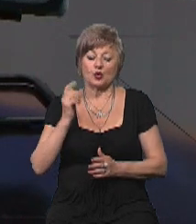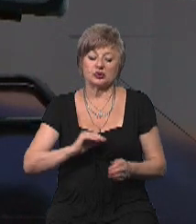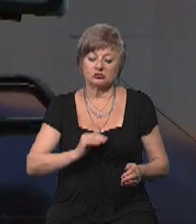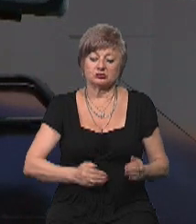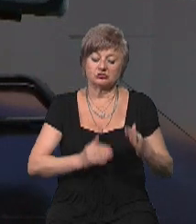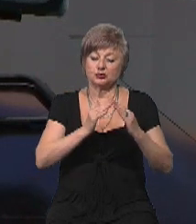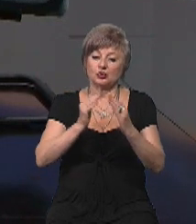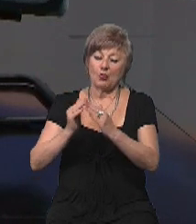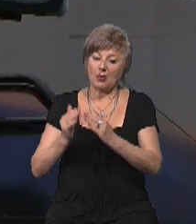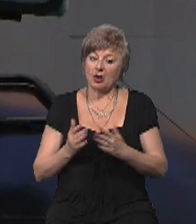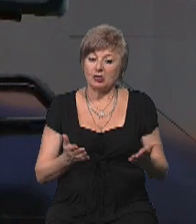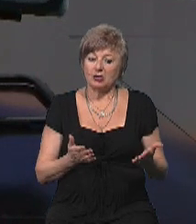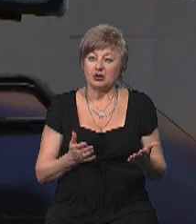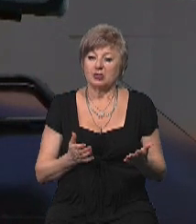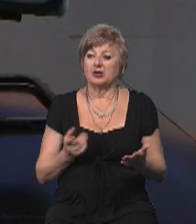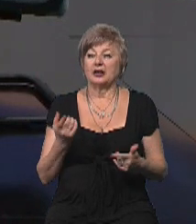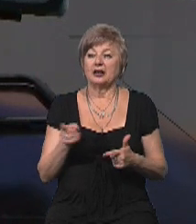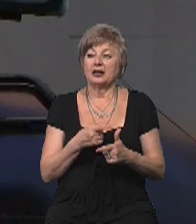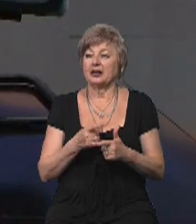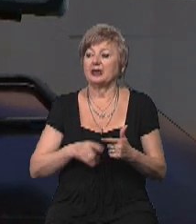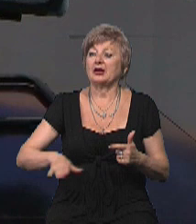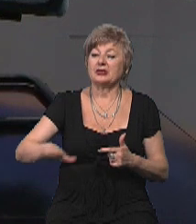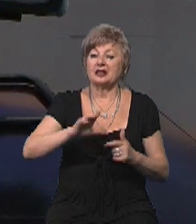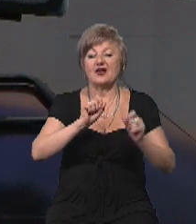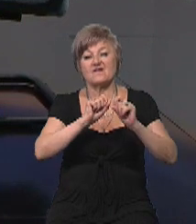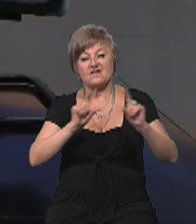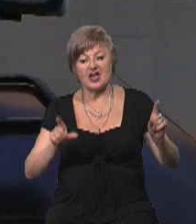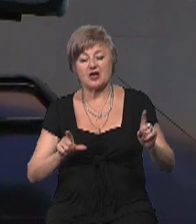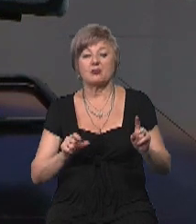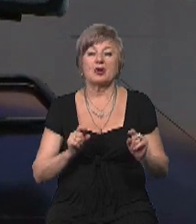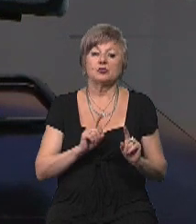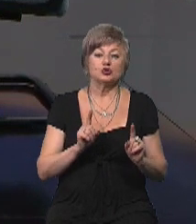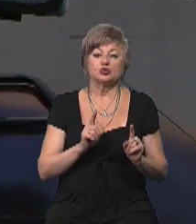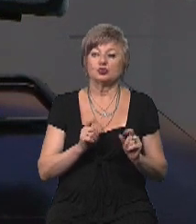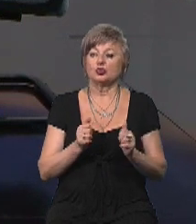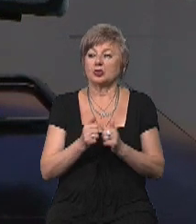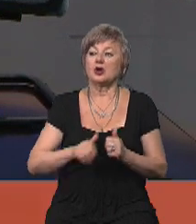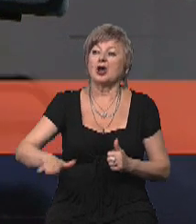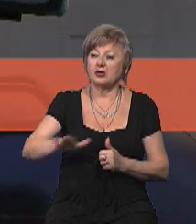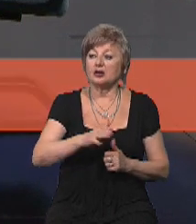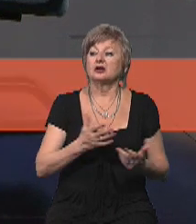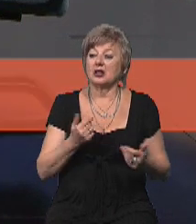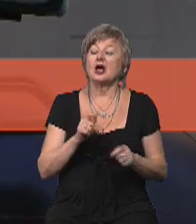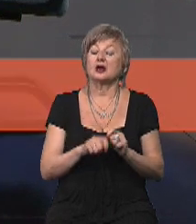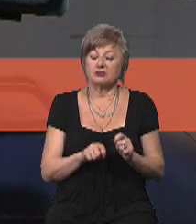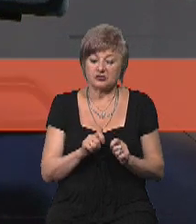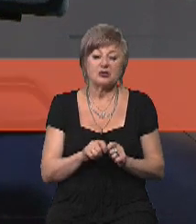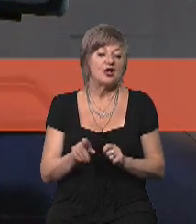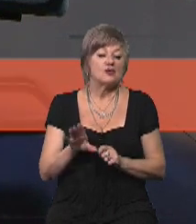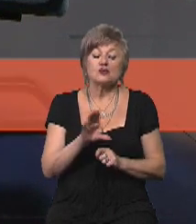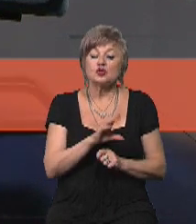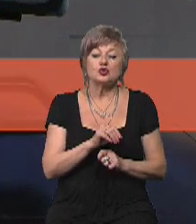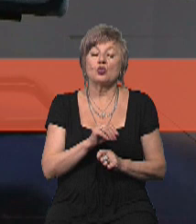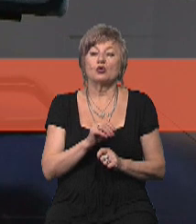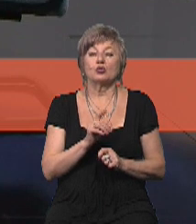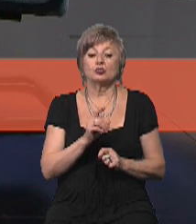території, яка належить якимось фірмам або установам? Чи є інспекція работает, выписывает все эти